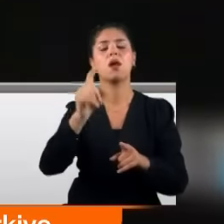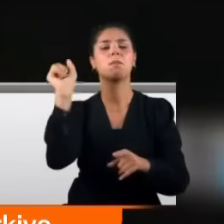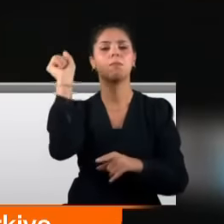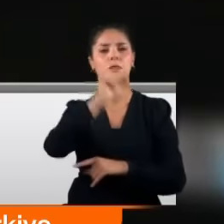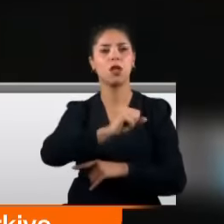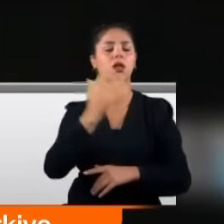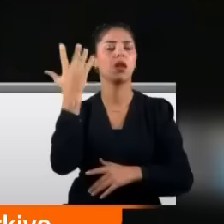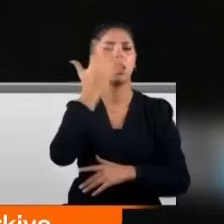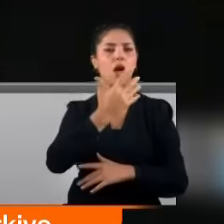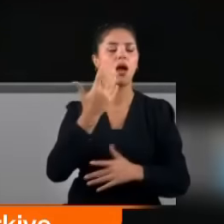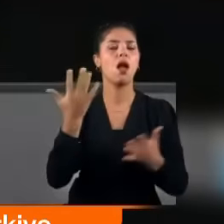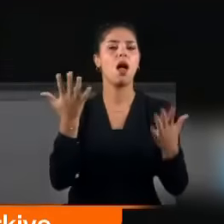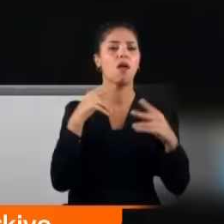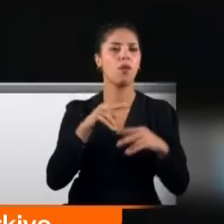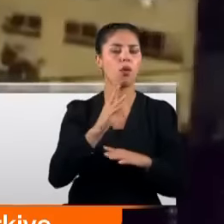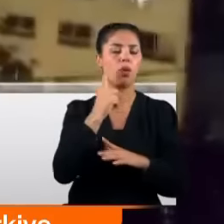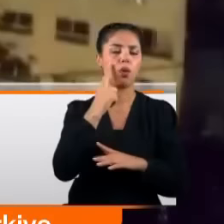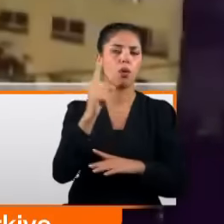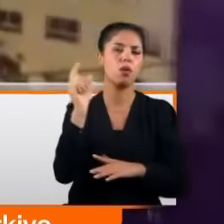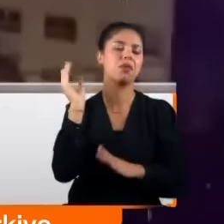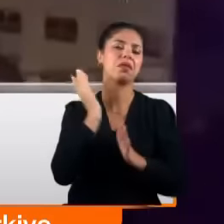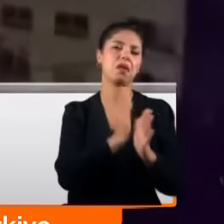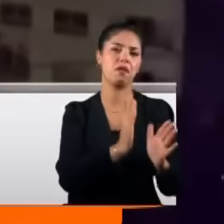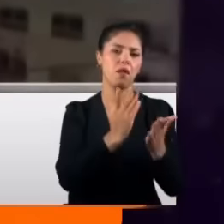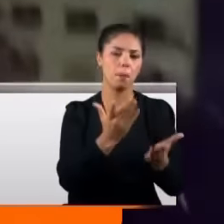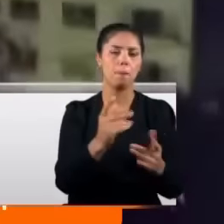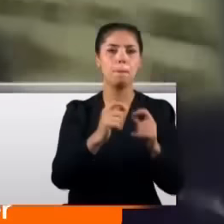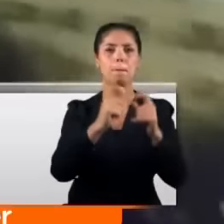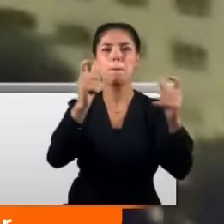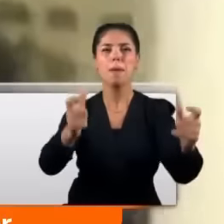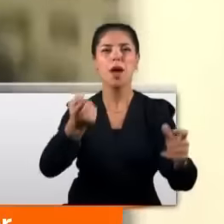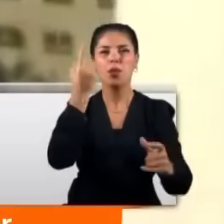gece saatlerinde bir kez daha hedefteydi.